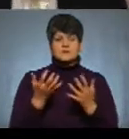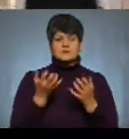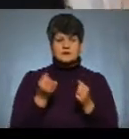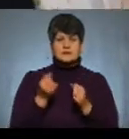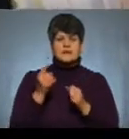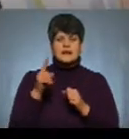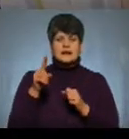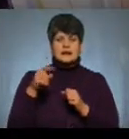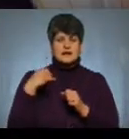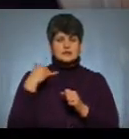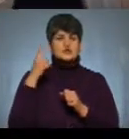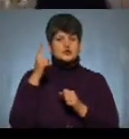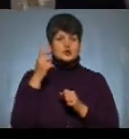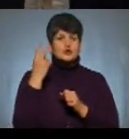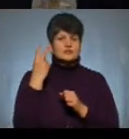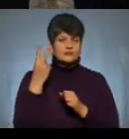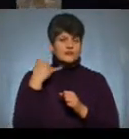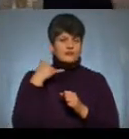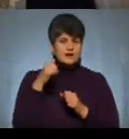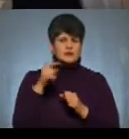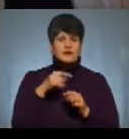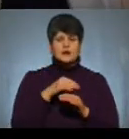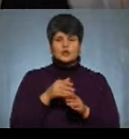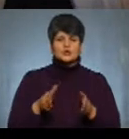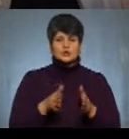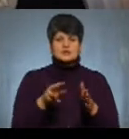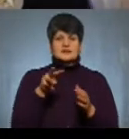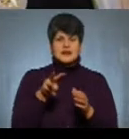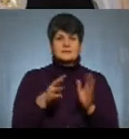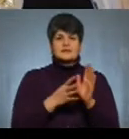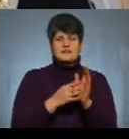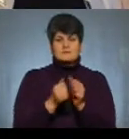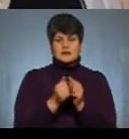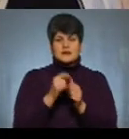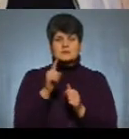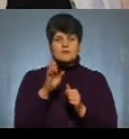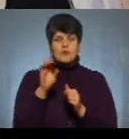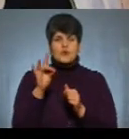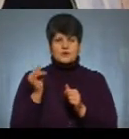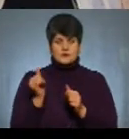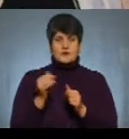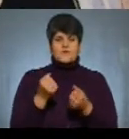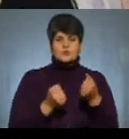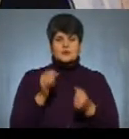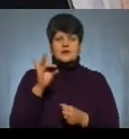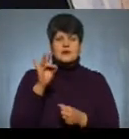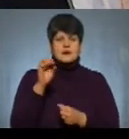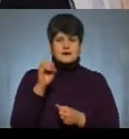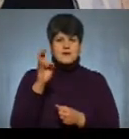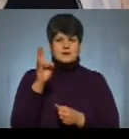Надійшло повідомлення на лінії 102 про те, що на автодорозі М-09 неподалік міста Зборова водій автомобіля